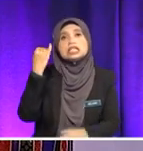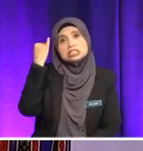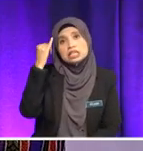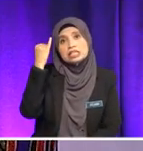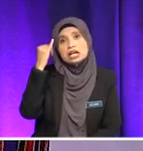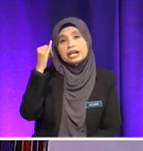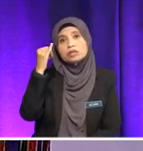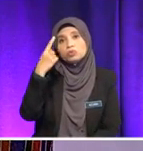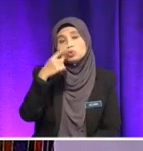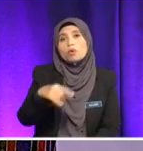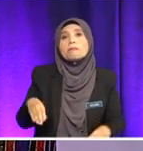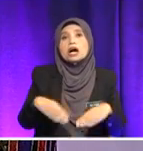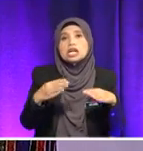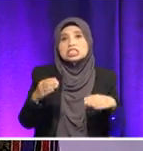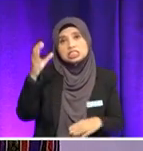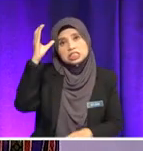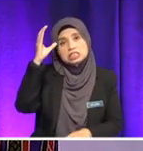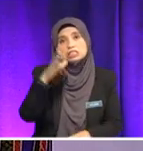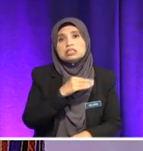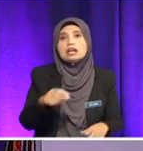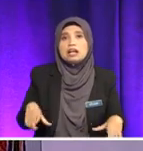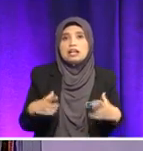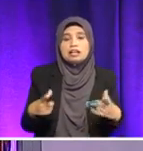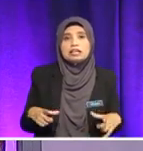mencadangkan tentang bahasa Cina dan sebagainya